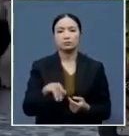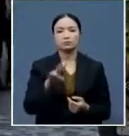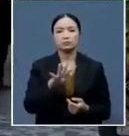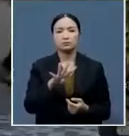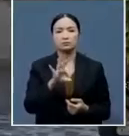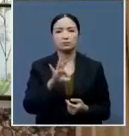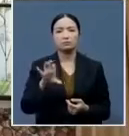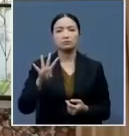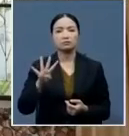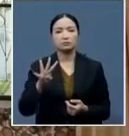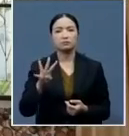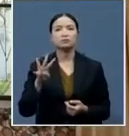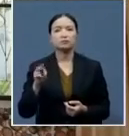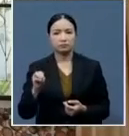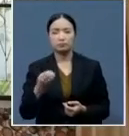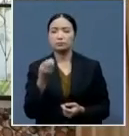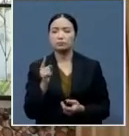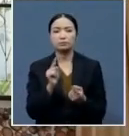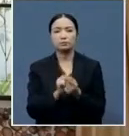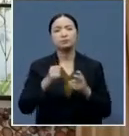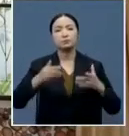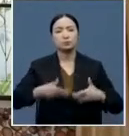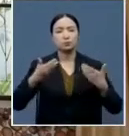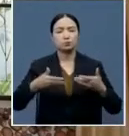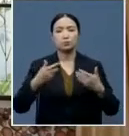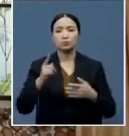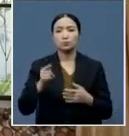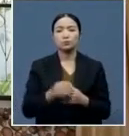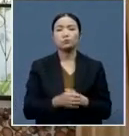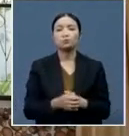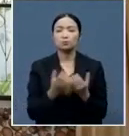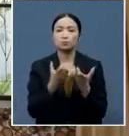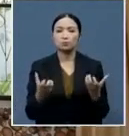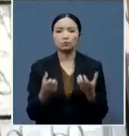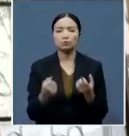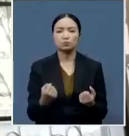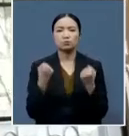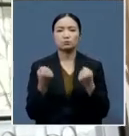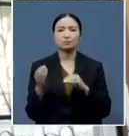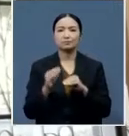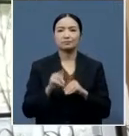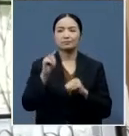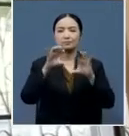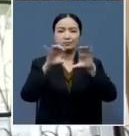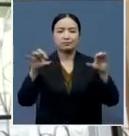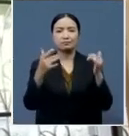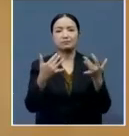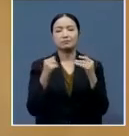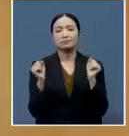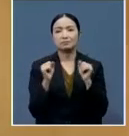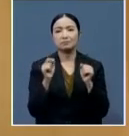เวัซึ่งค่าสูงสุดมักพบในช่วงฤดูร้อนโดยเครื่องใช้ไฟฟ้าที่ใช้พลังงานมากขึ้นก็คือเครื่องปรับ